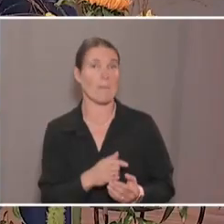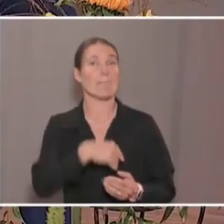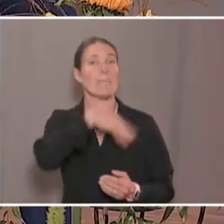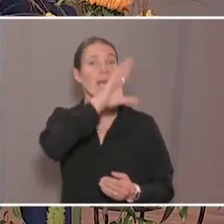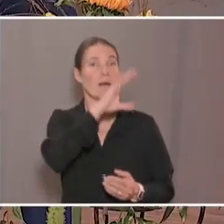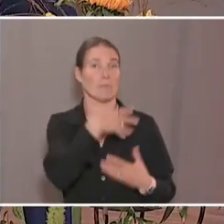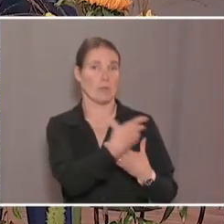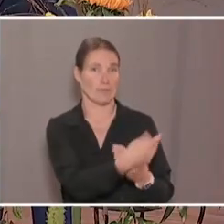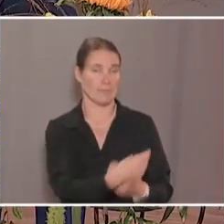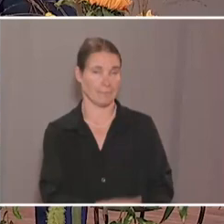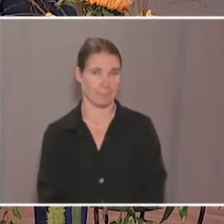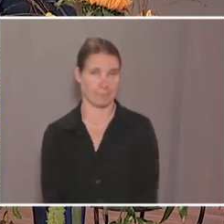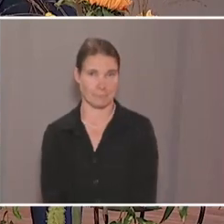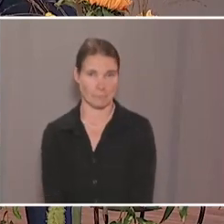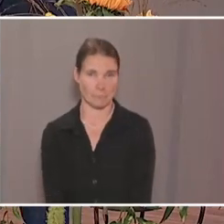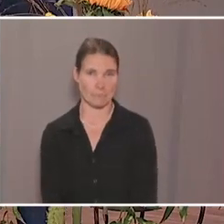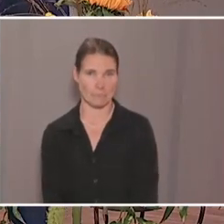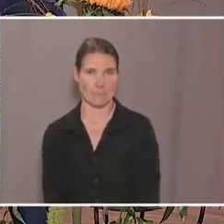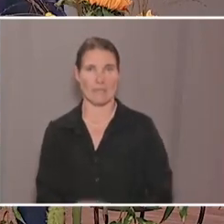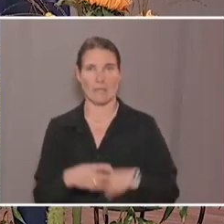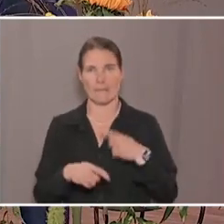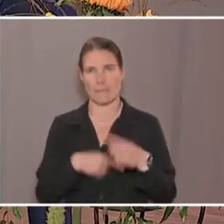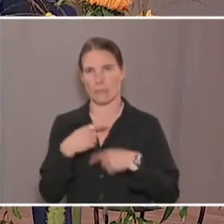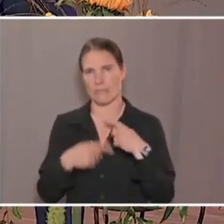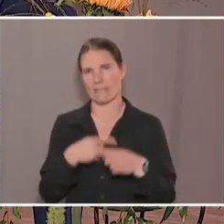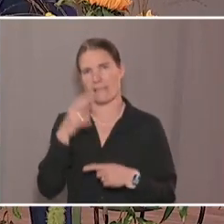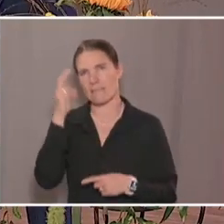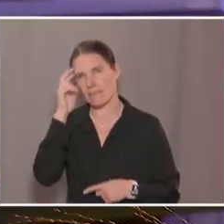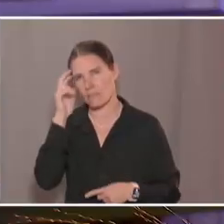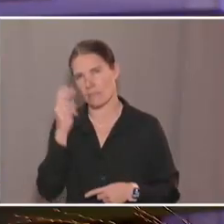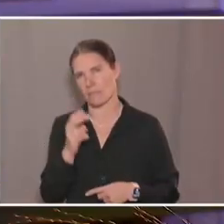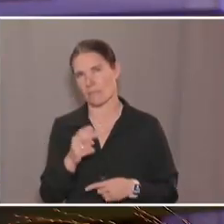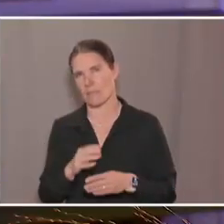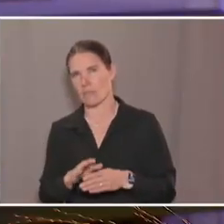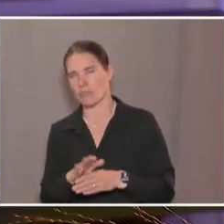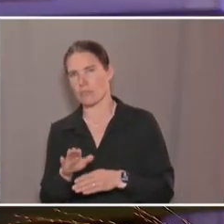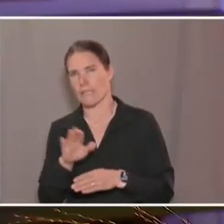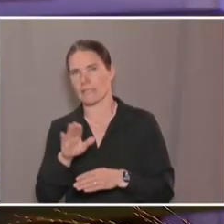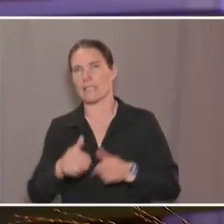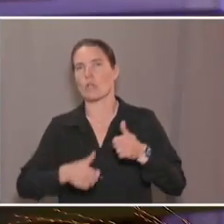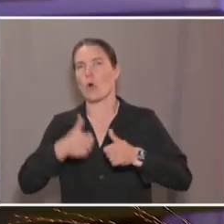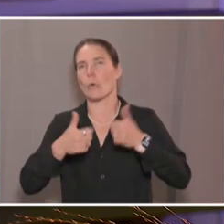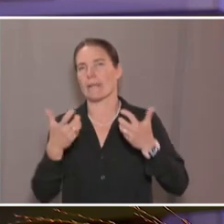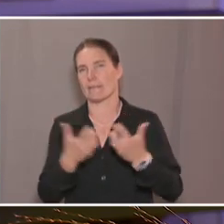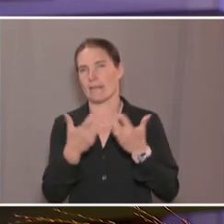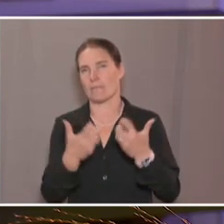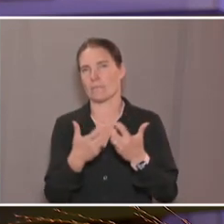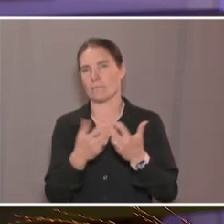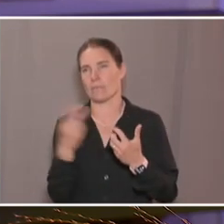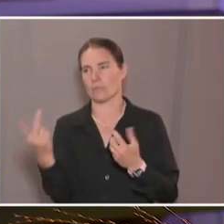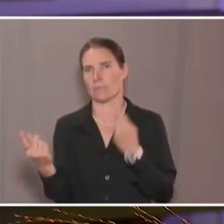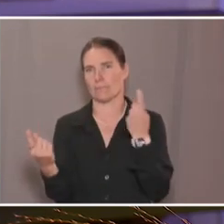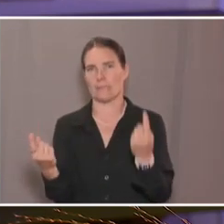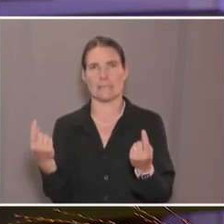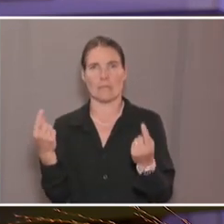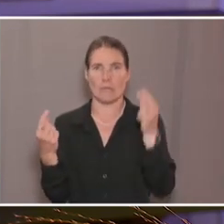einnehmen. Der Prozess der Verwissenschaftlichung steigerte den Konkurrenzkampf zwischen den PHs